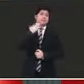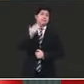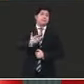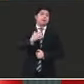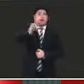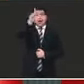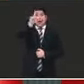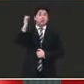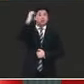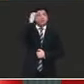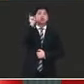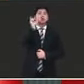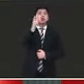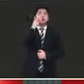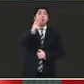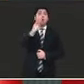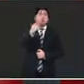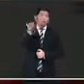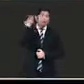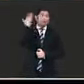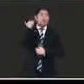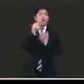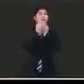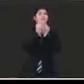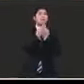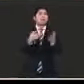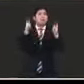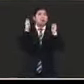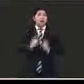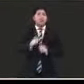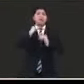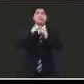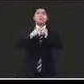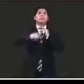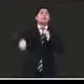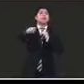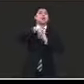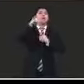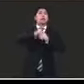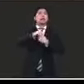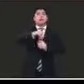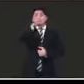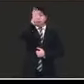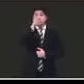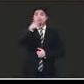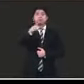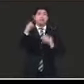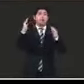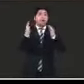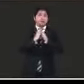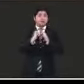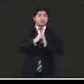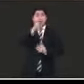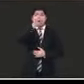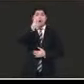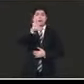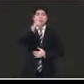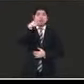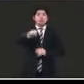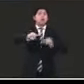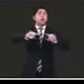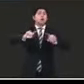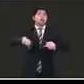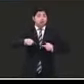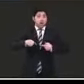ilk başlığımız bir süre önce duyurduğumuz milletimize 500 bin konut 250 bin